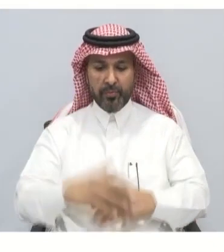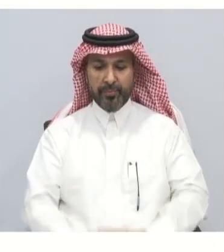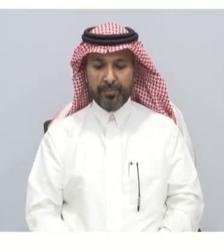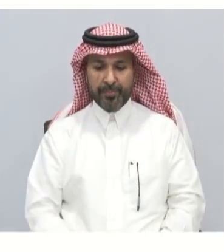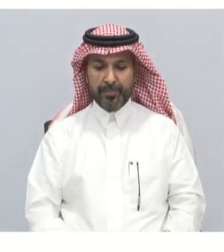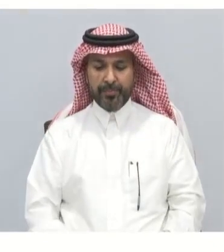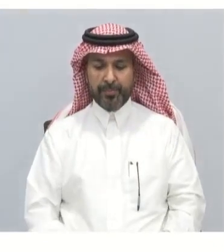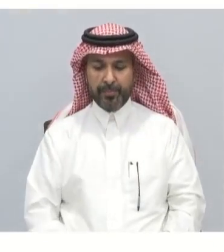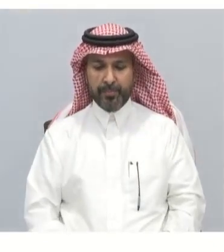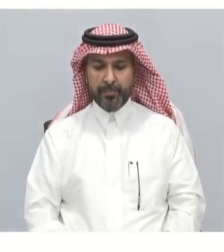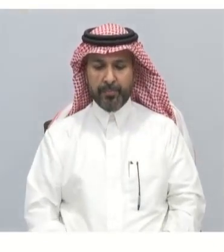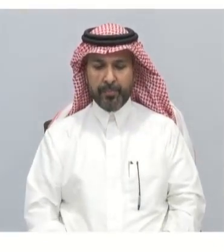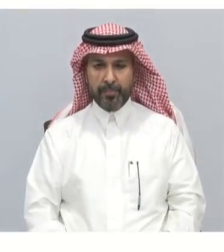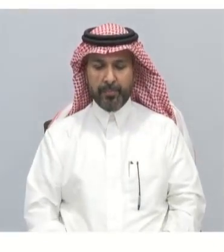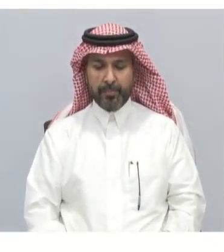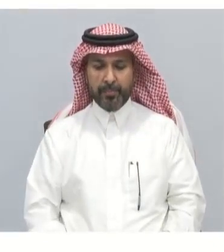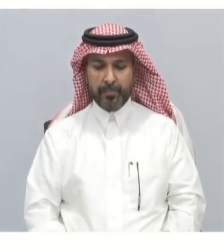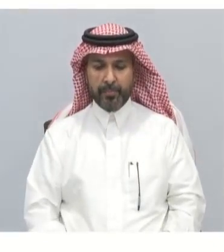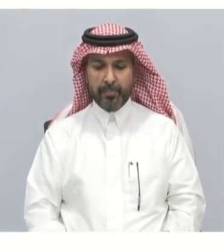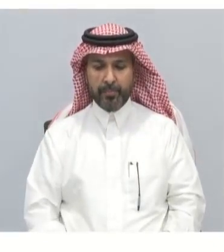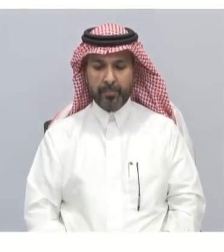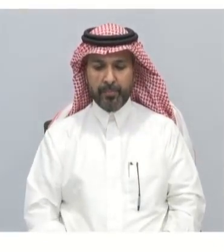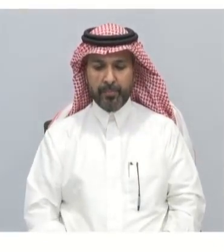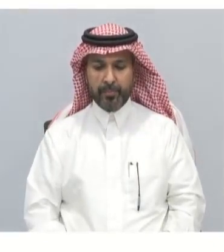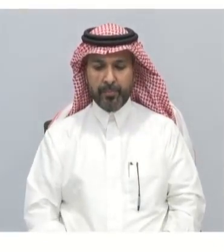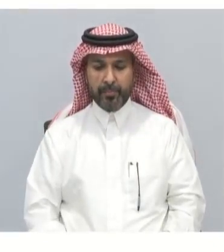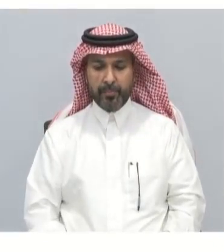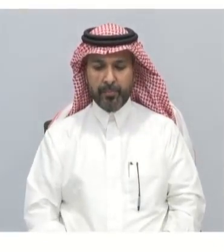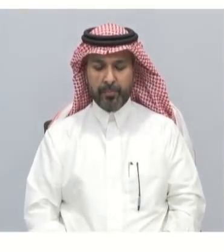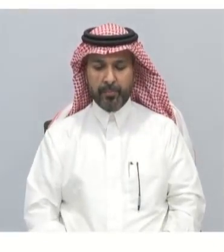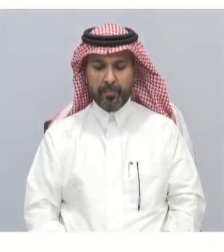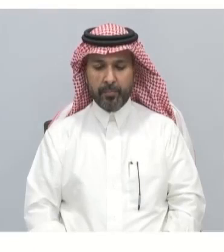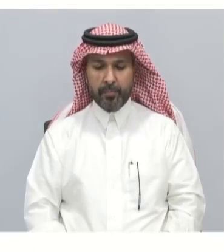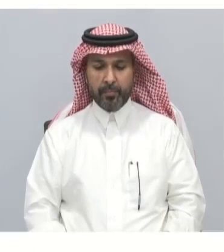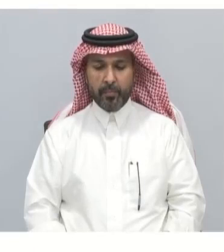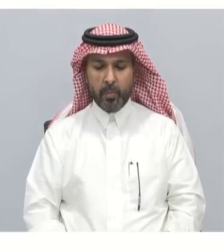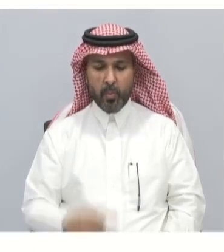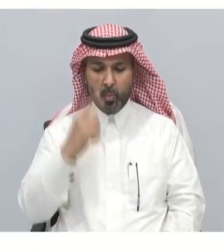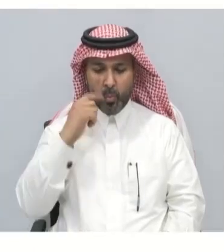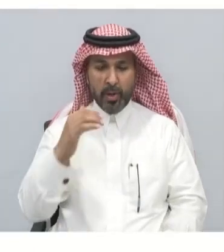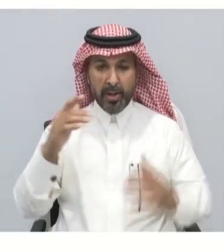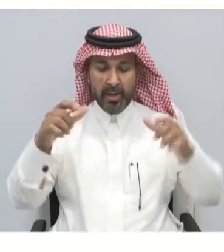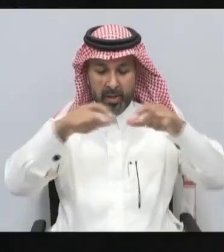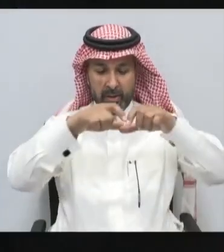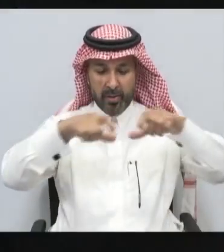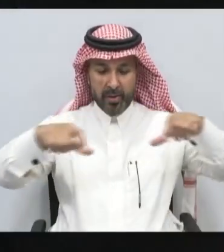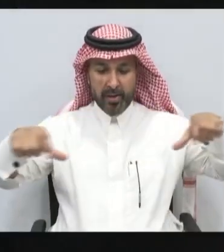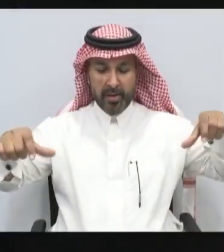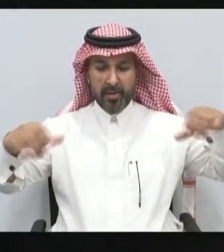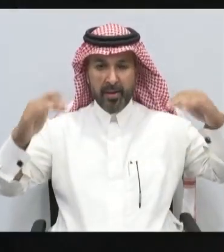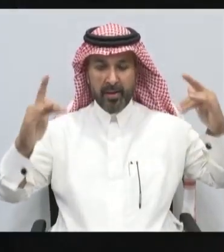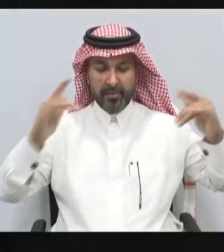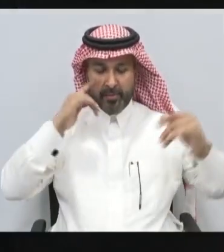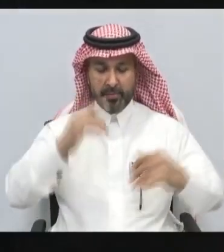ضلع للطاوله اربع اضلاع لكن في الضلع يعني ما راح يجلس عليه احد ليش